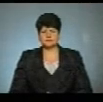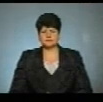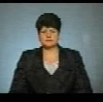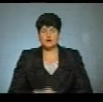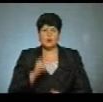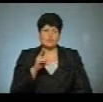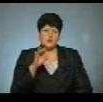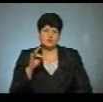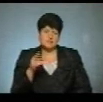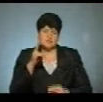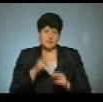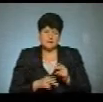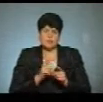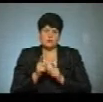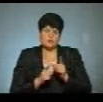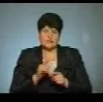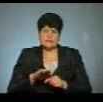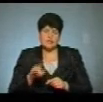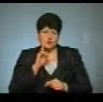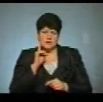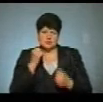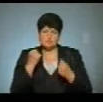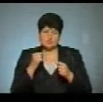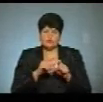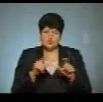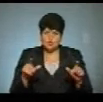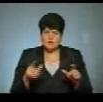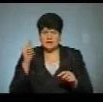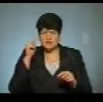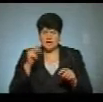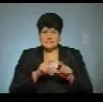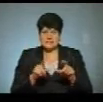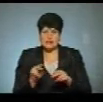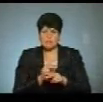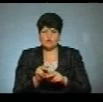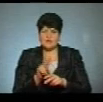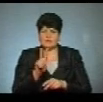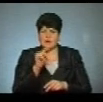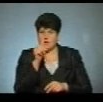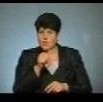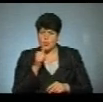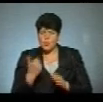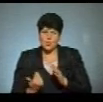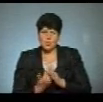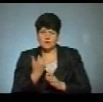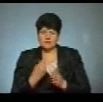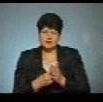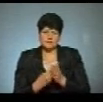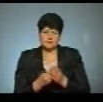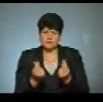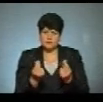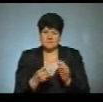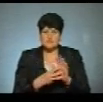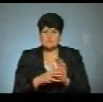У Козові завершили реконструкцію дитячо-юнацької спортивної школи. Навчальний заклад ремонтували 2 роки. Оновлення вартувало близько